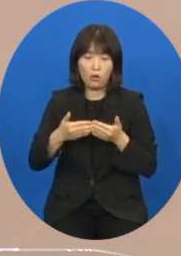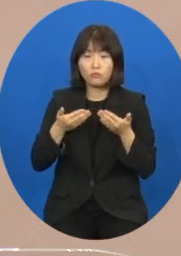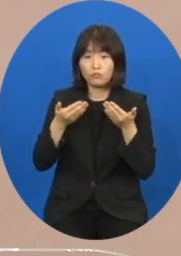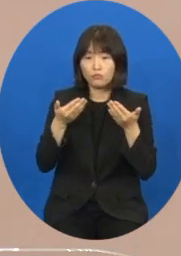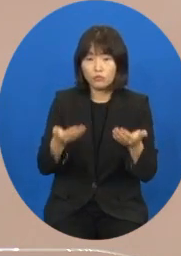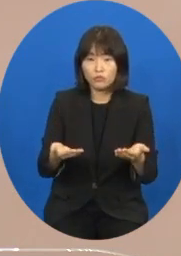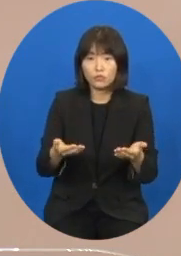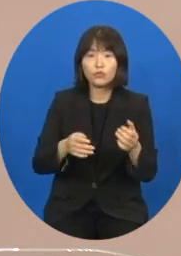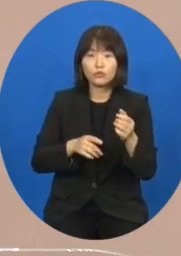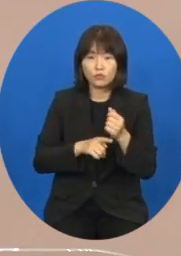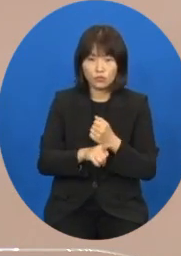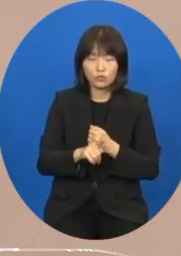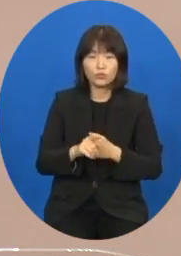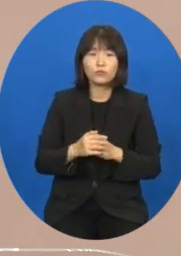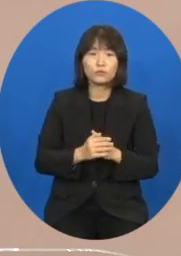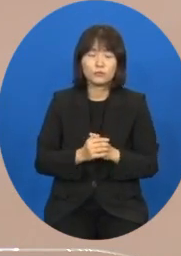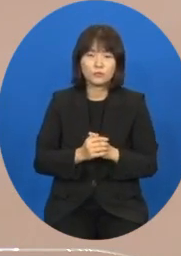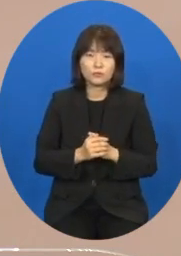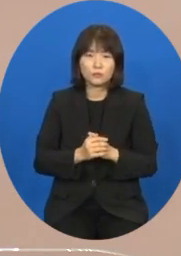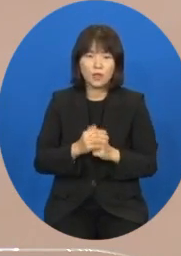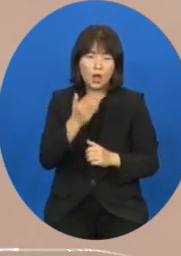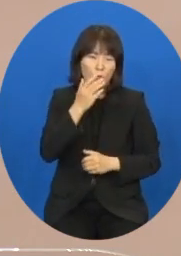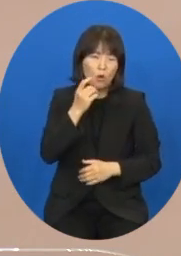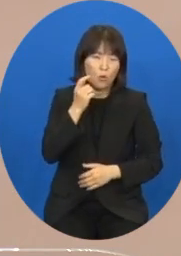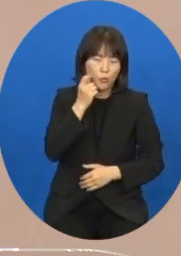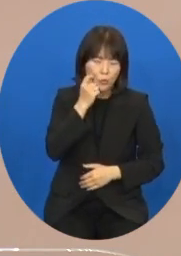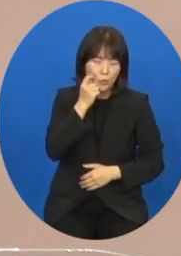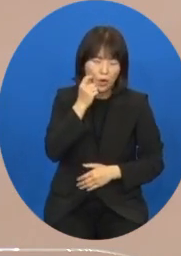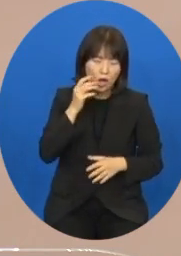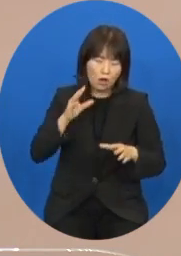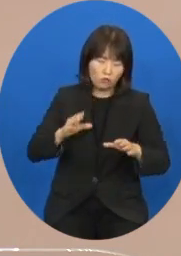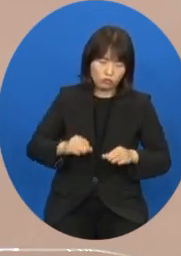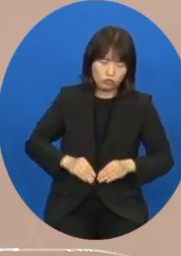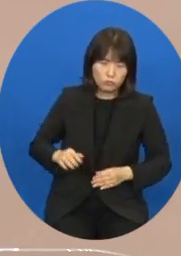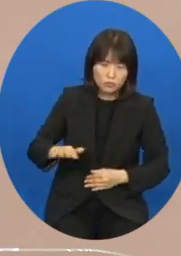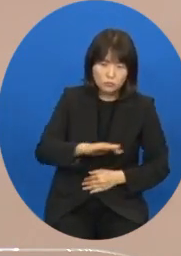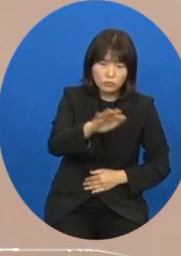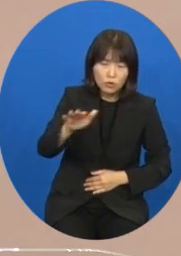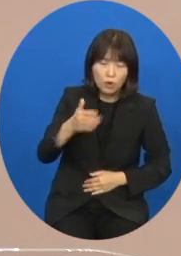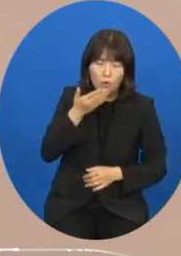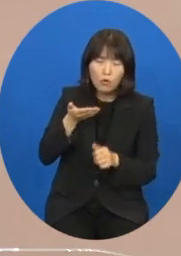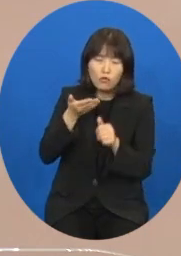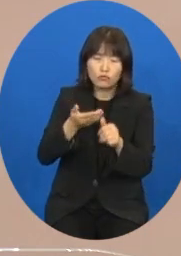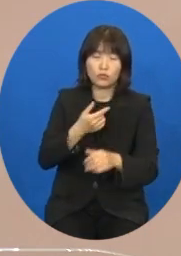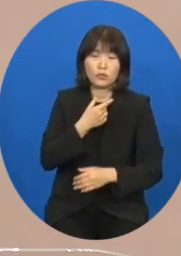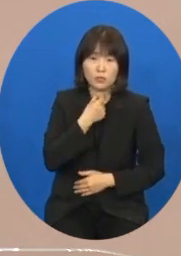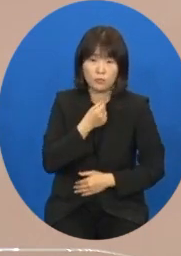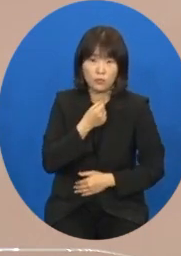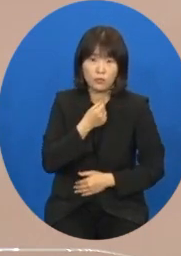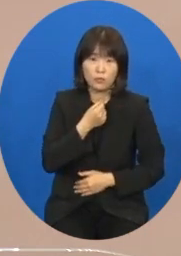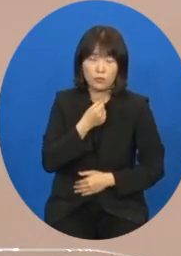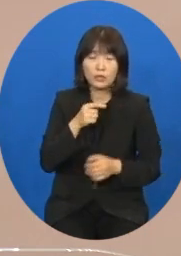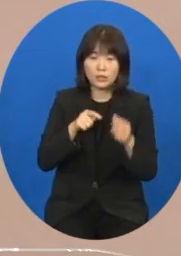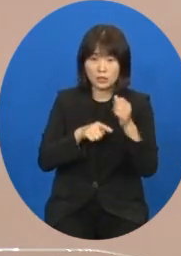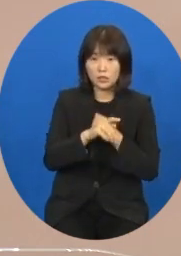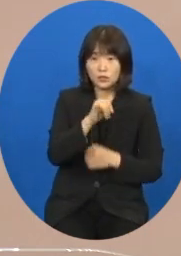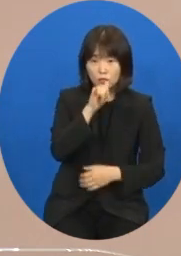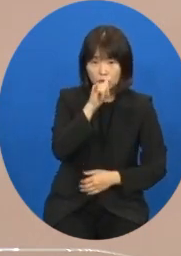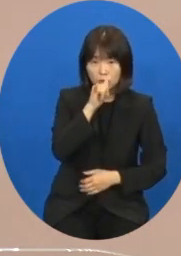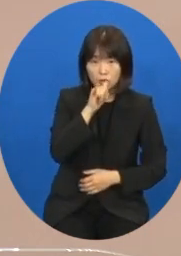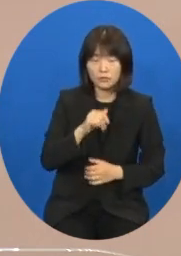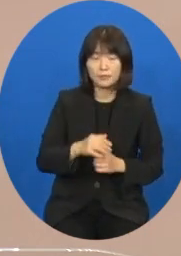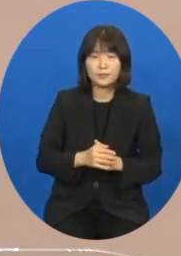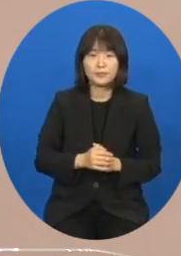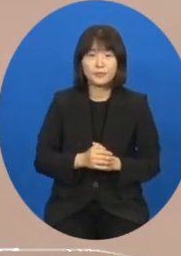그 먹지 못해서 굶주리는 무리들을 먹이시고 싶은 뜻도 있으세요. 주님은 그런